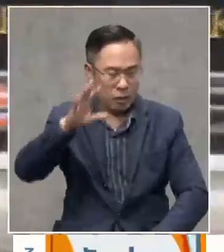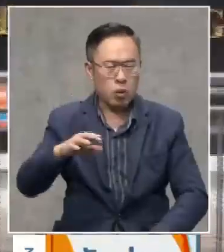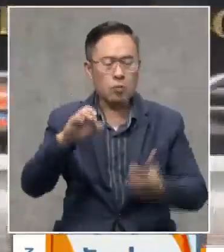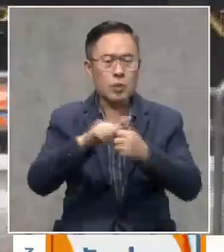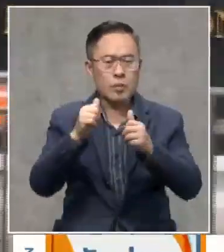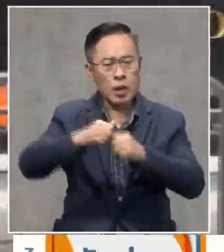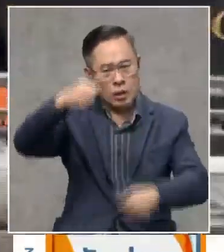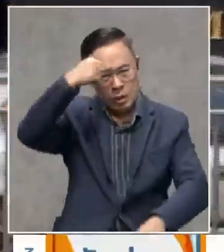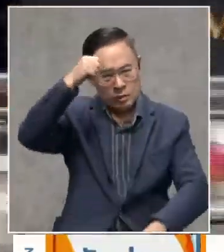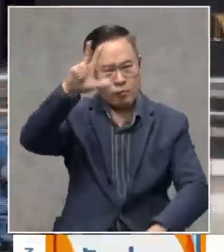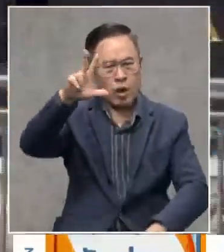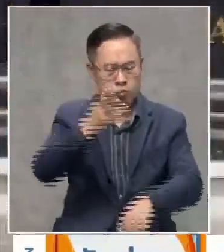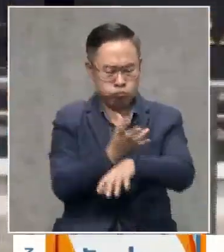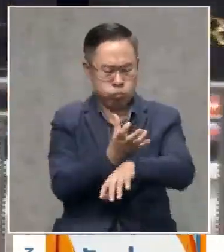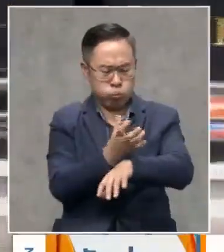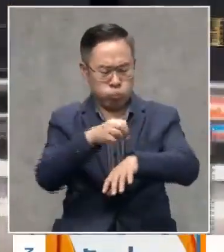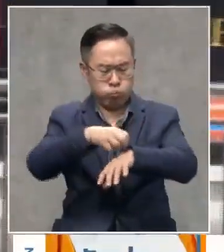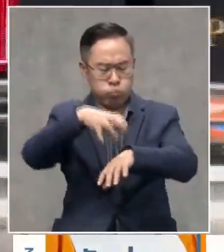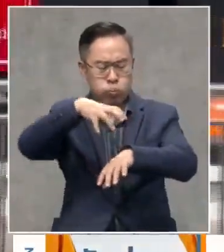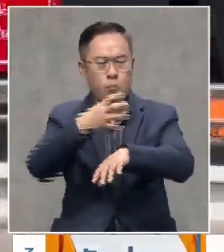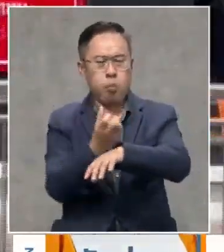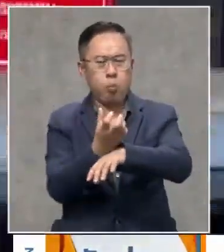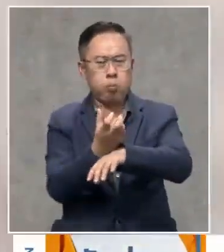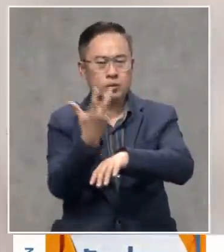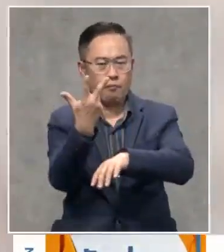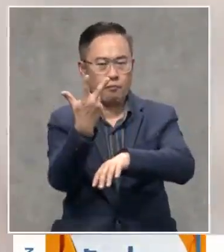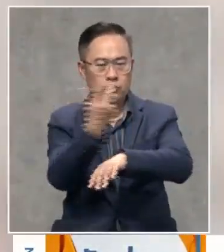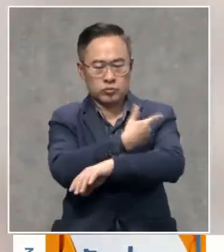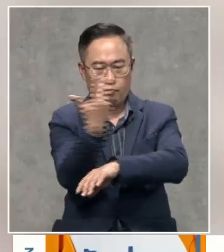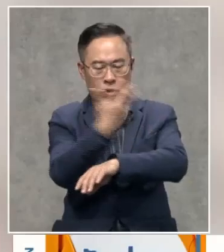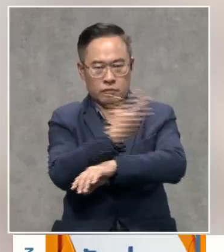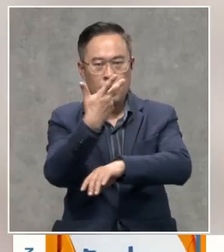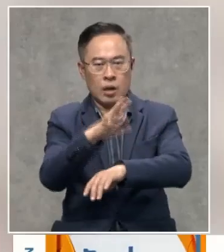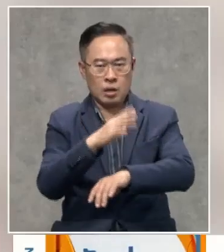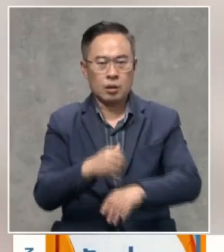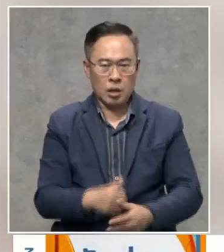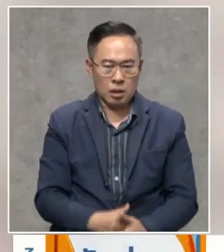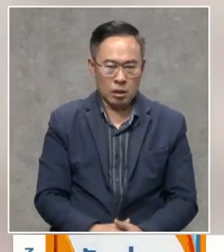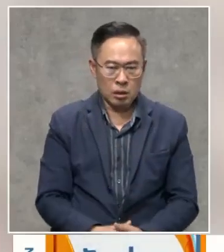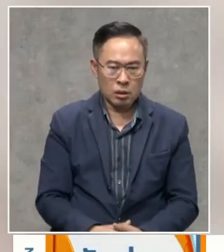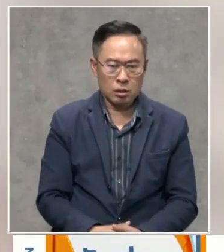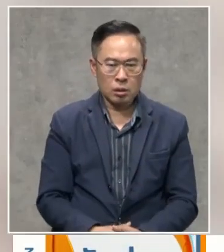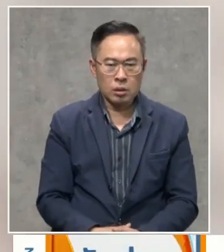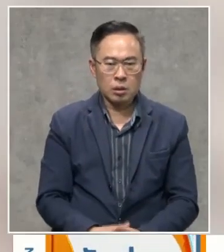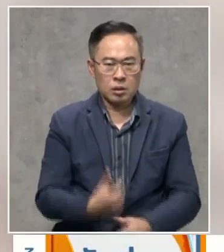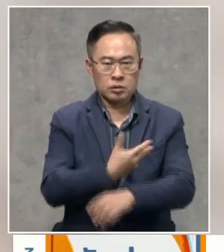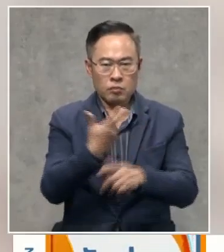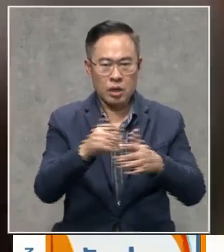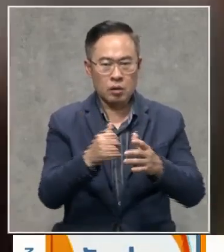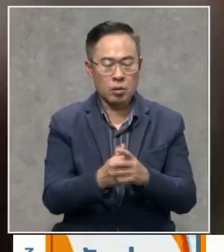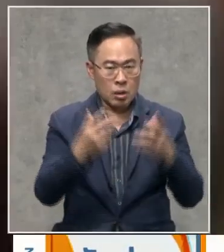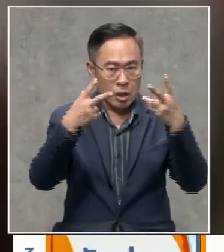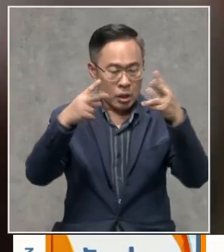ประมาณ 2-3 วันแล้วนะคะทางรายงานข่าวบอกเลยนะคะว่าเมื่อเช้านี้เนี่ยท่านนายกก็ไปพบกับคุณหม